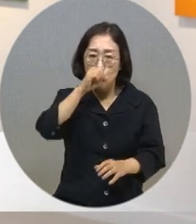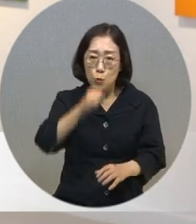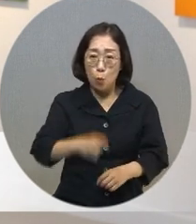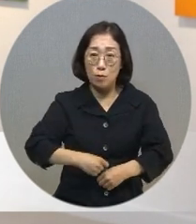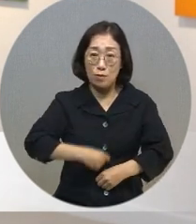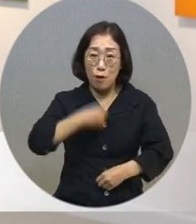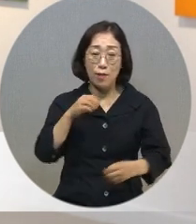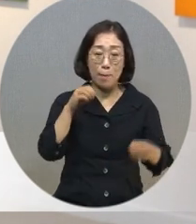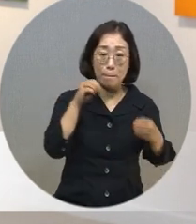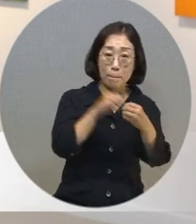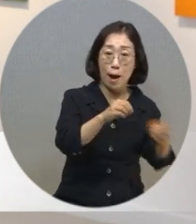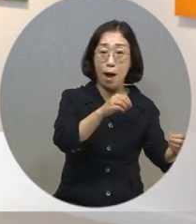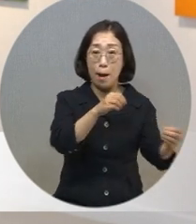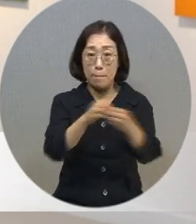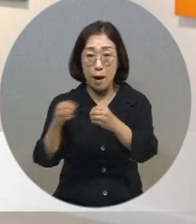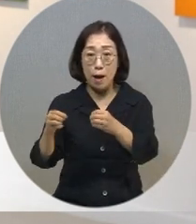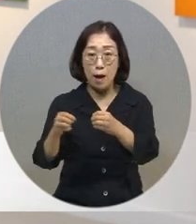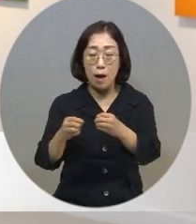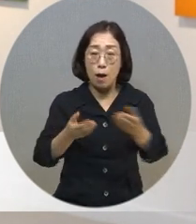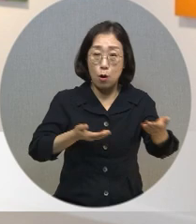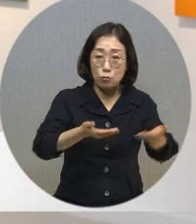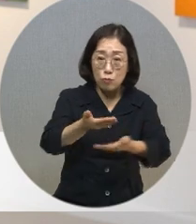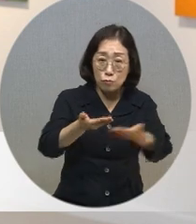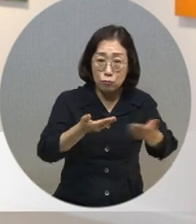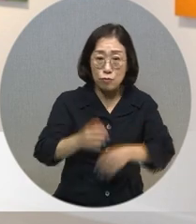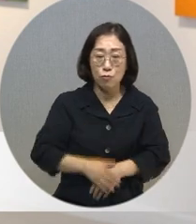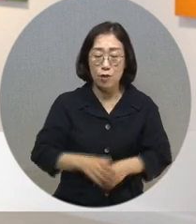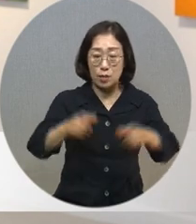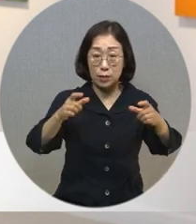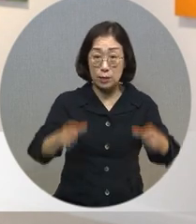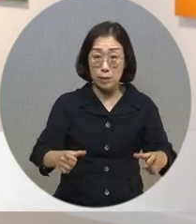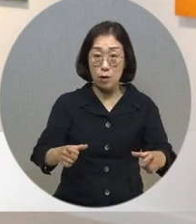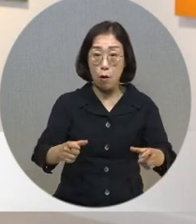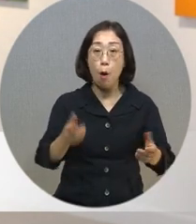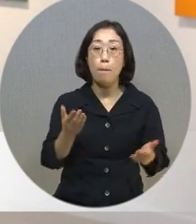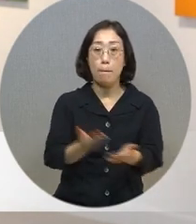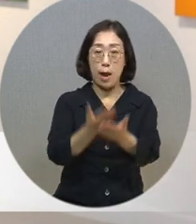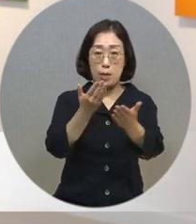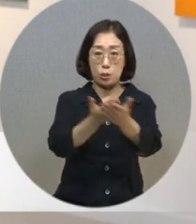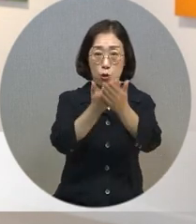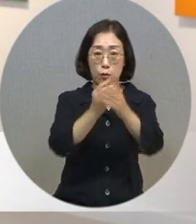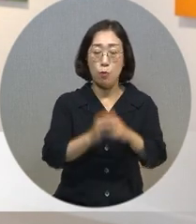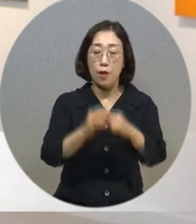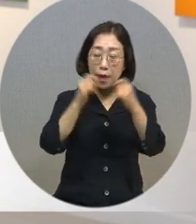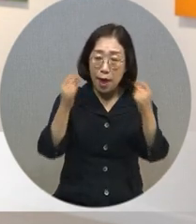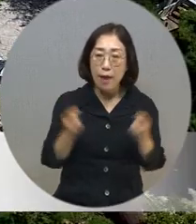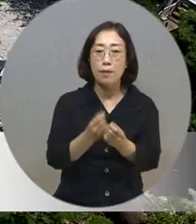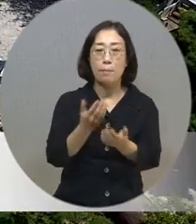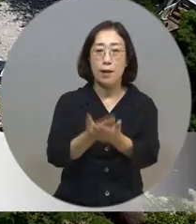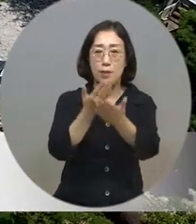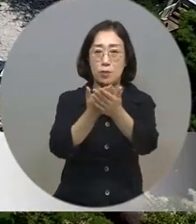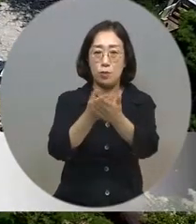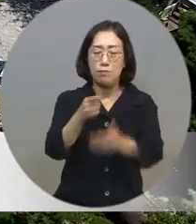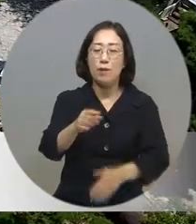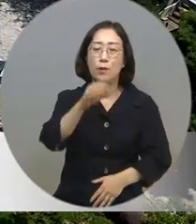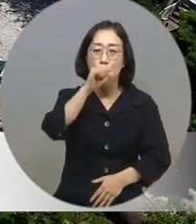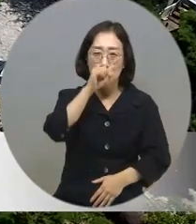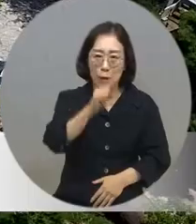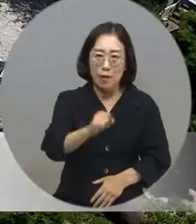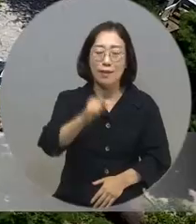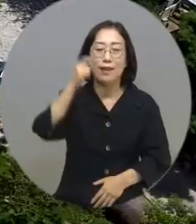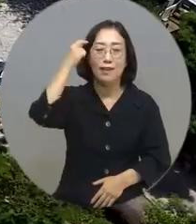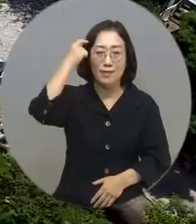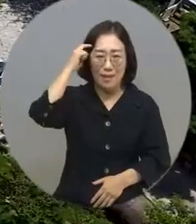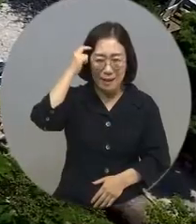선한 영향력을 주고 그것으로 인해서 지역이 발전하고 또 개인이 이렇게 발전할 수 있었으면 좋겠다는 그런